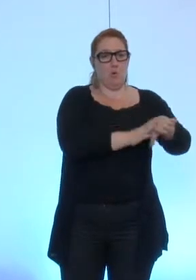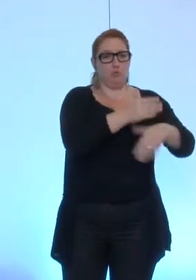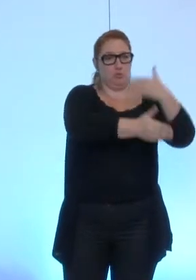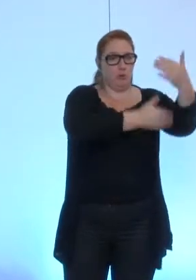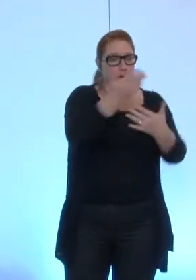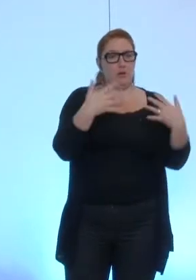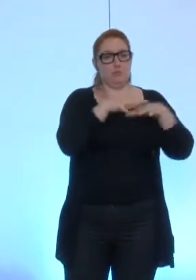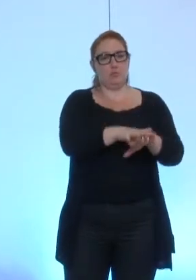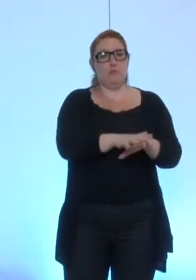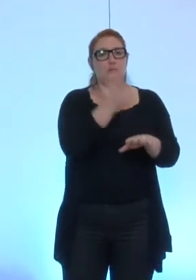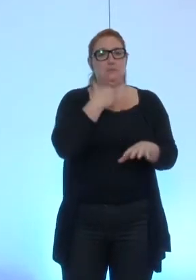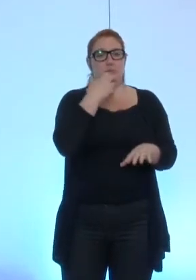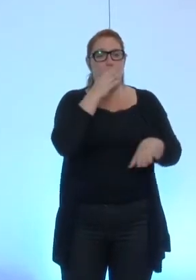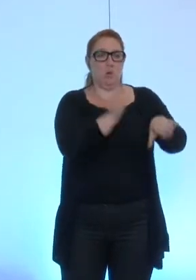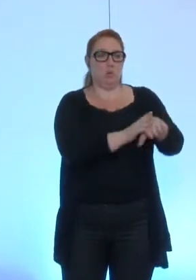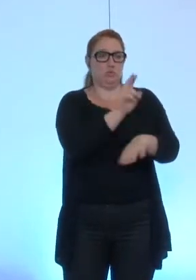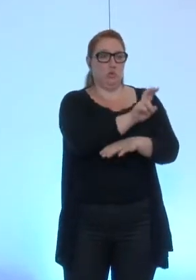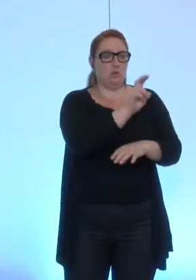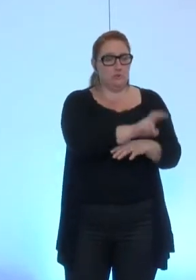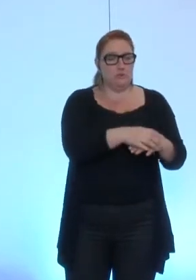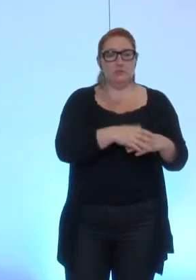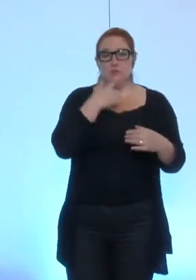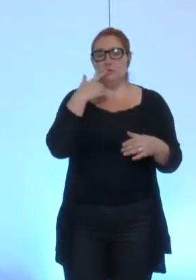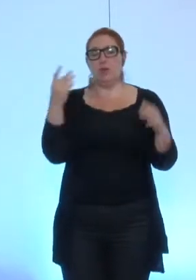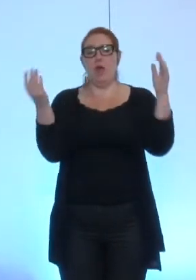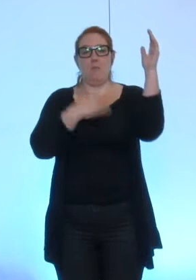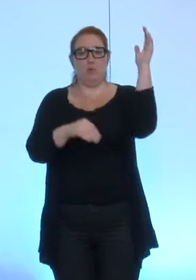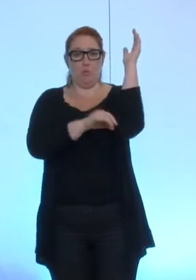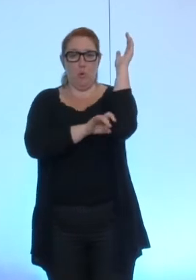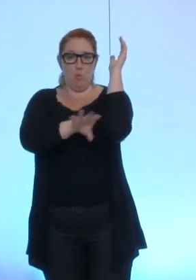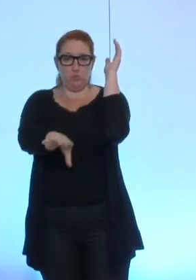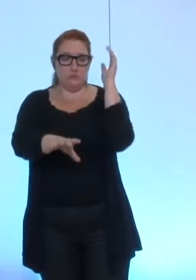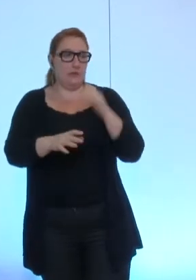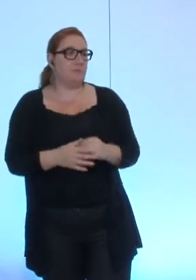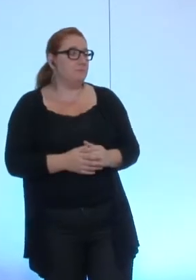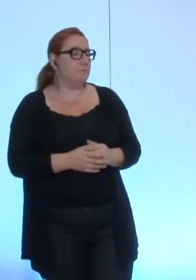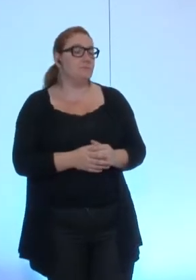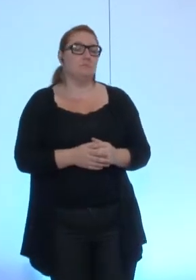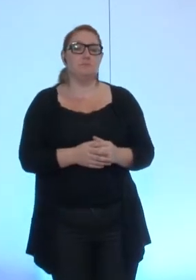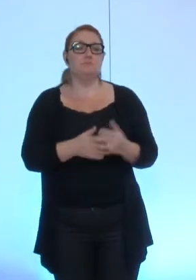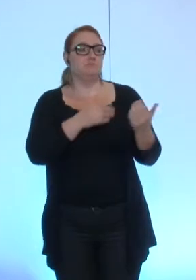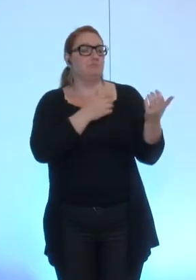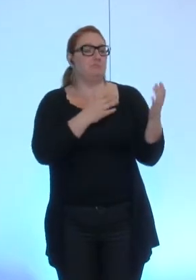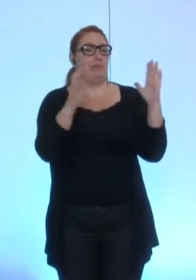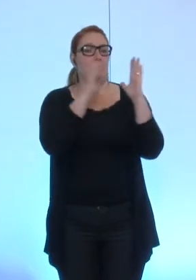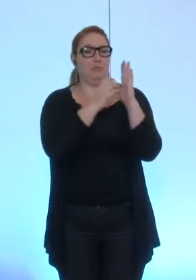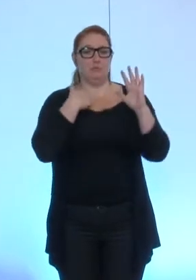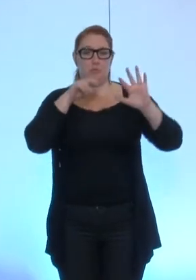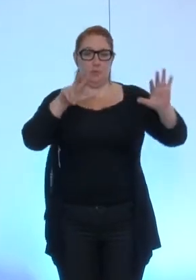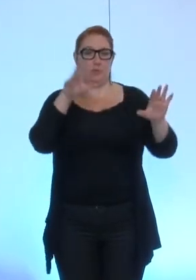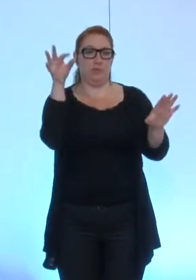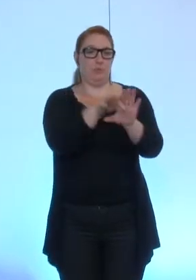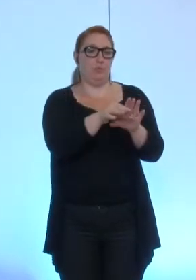progrès le rassemblement citoyen de la gauche et des écologistes cet amendement est donc repoussé je mets en voie la délibération numéro 8